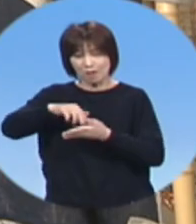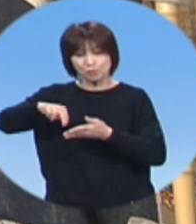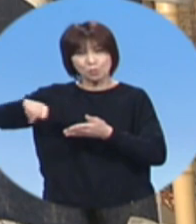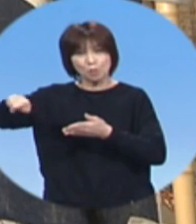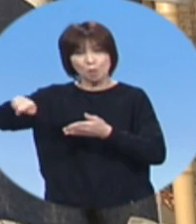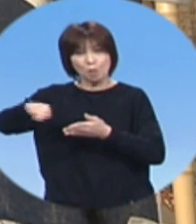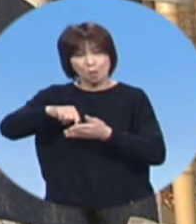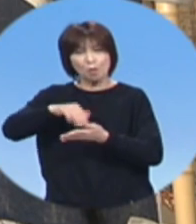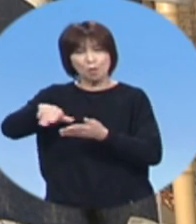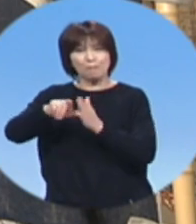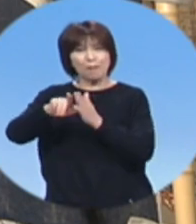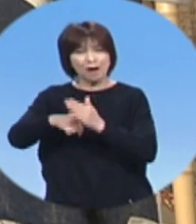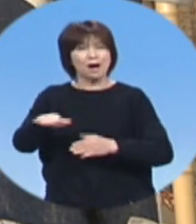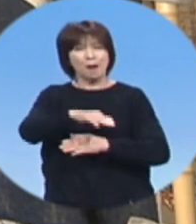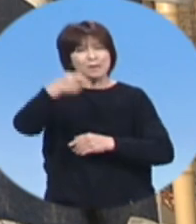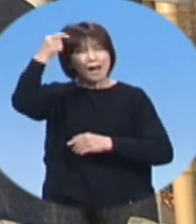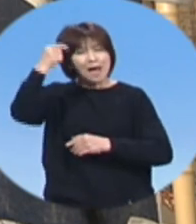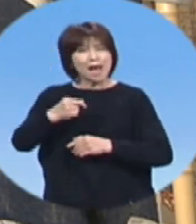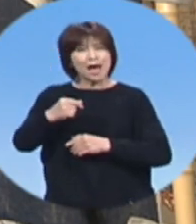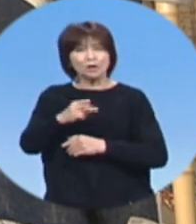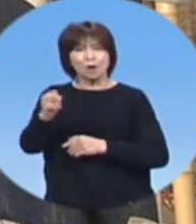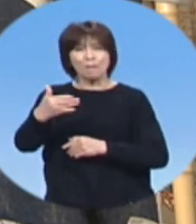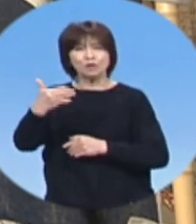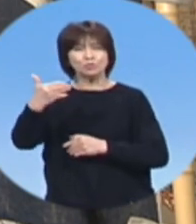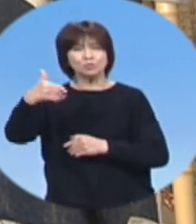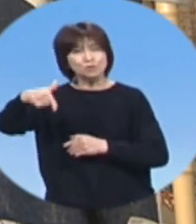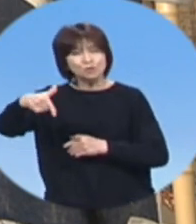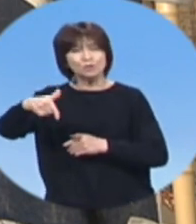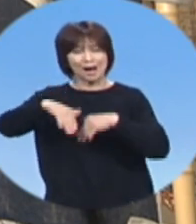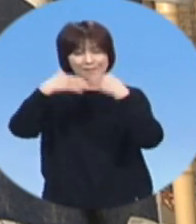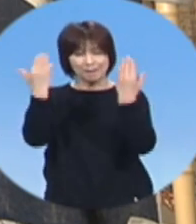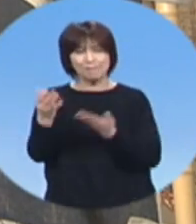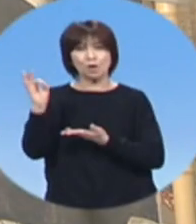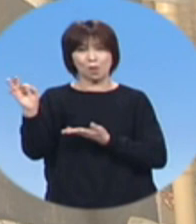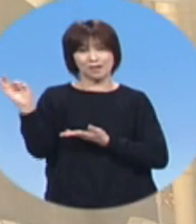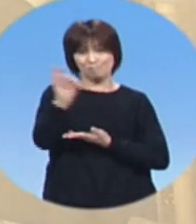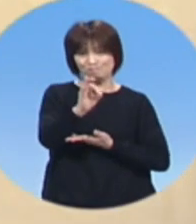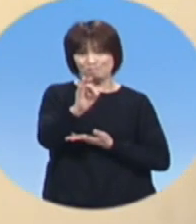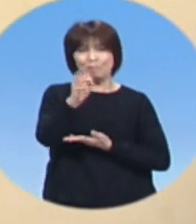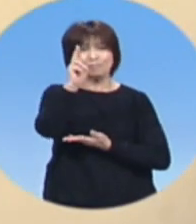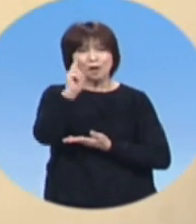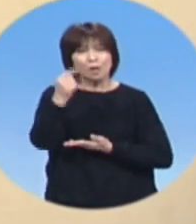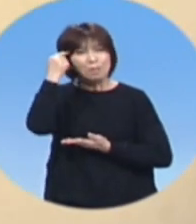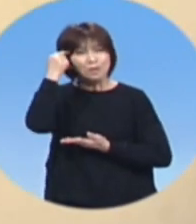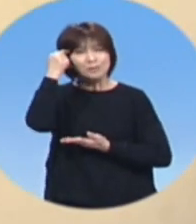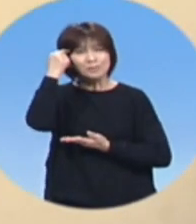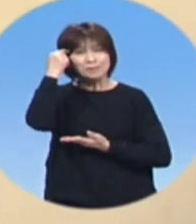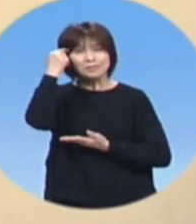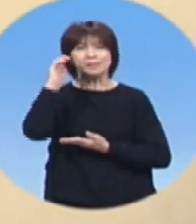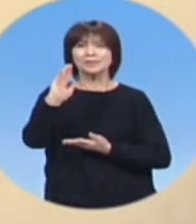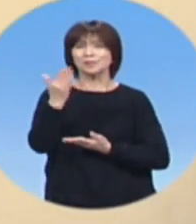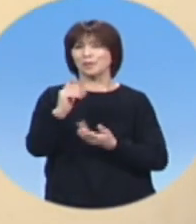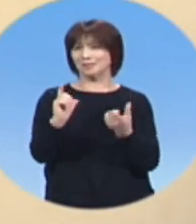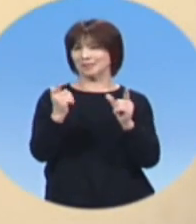おそらく皆さん、江戸幕府がその費用を全面的に、出してくれてるんじゃないかと思われると思うんです